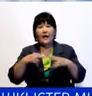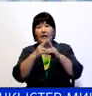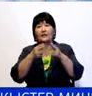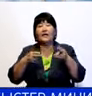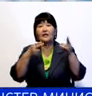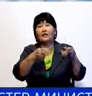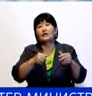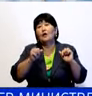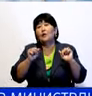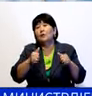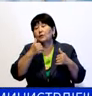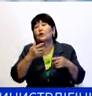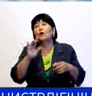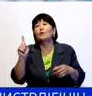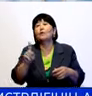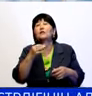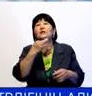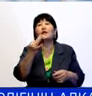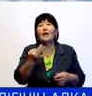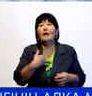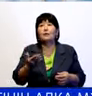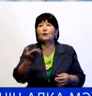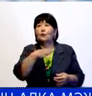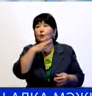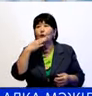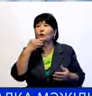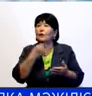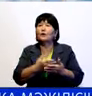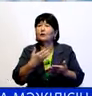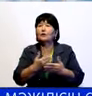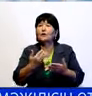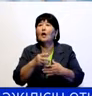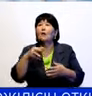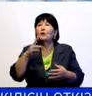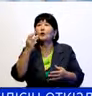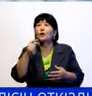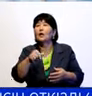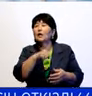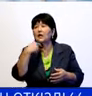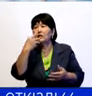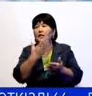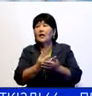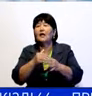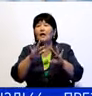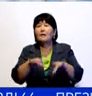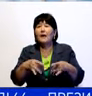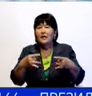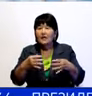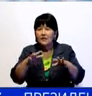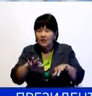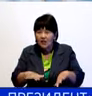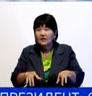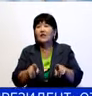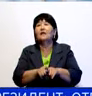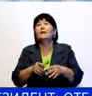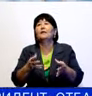мүмкіндігі жоқ, сол музейді тамашалау үшін. Ал біздің музейде өте көп құнды ақпараттар бар. Мұстафа Шоқайдың жеке заттарынан портативті машинкасы, сол